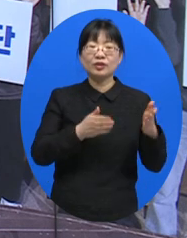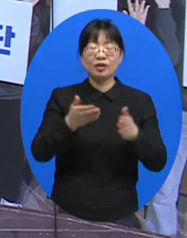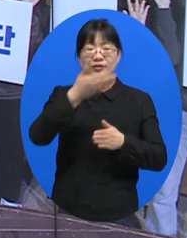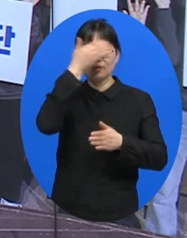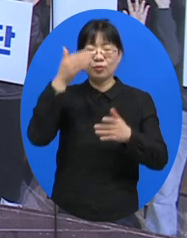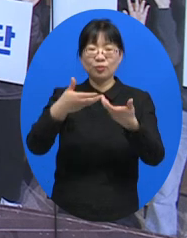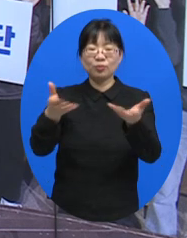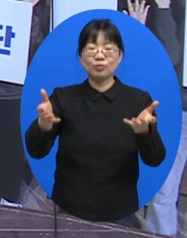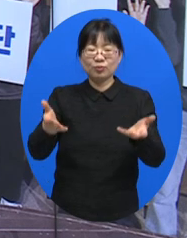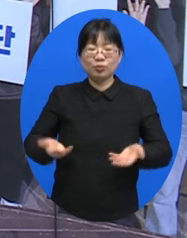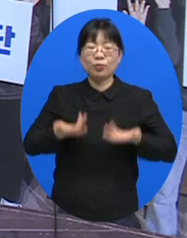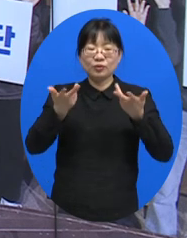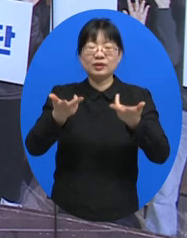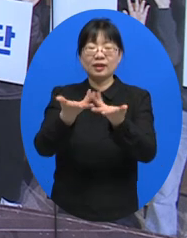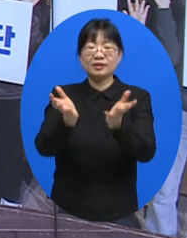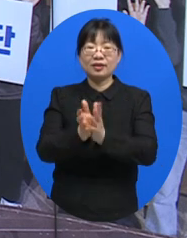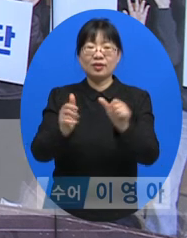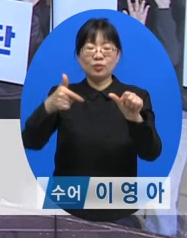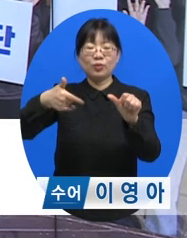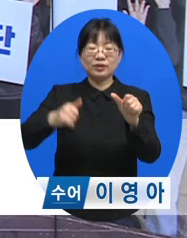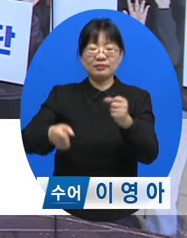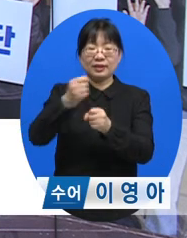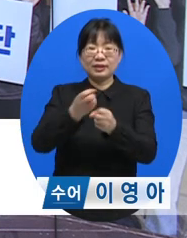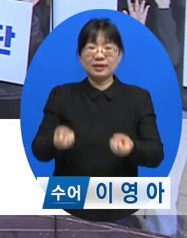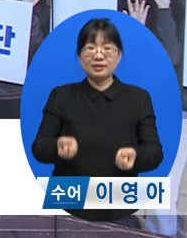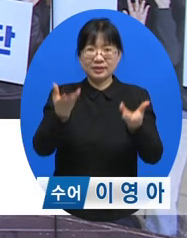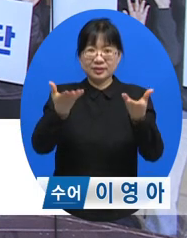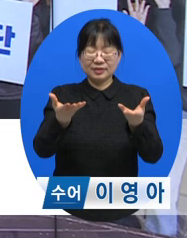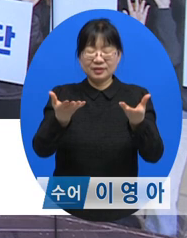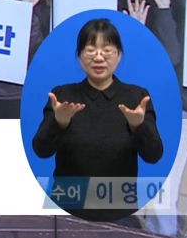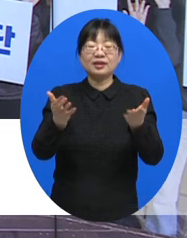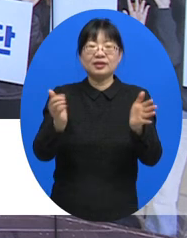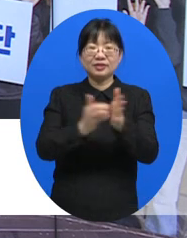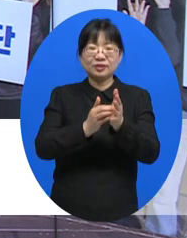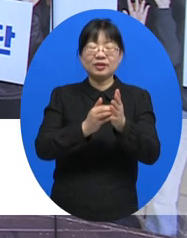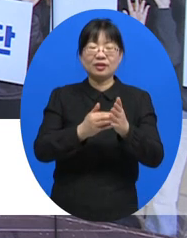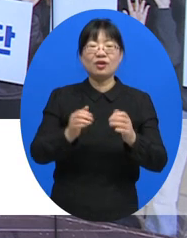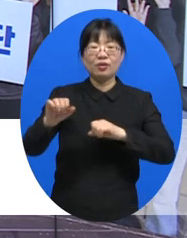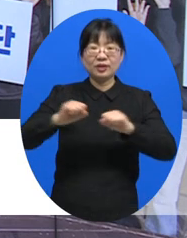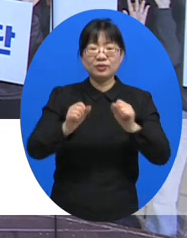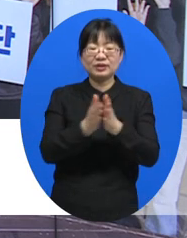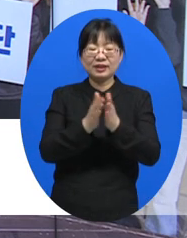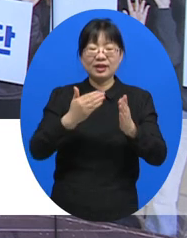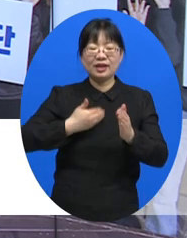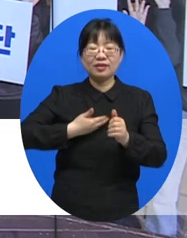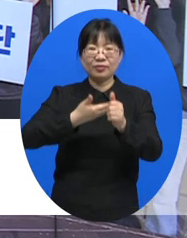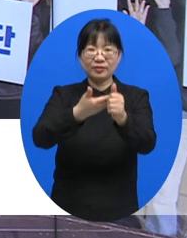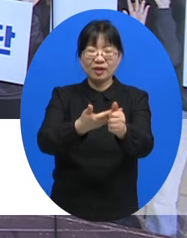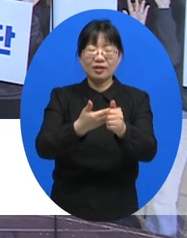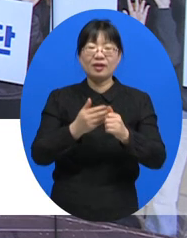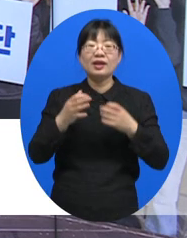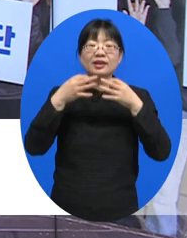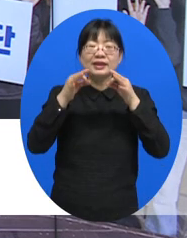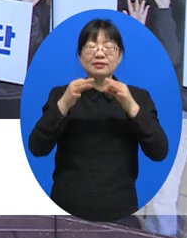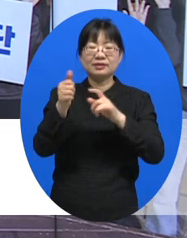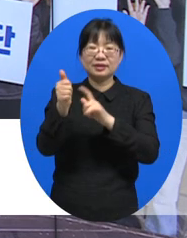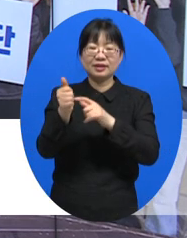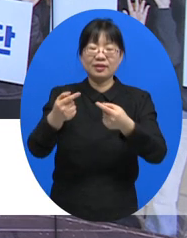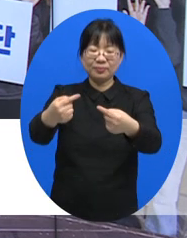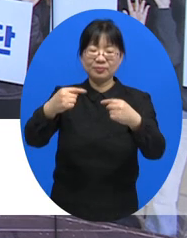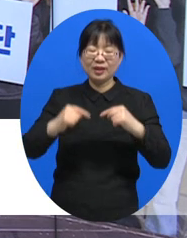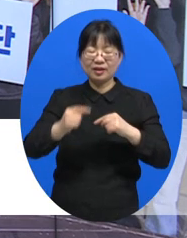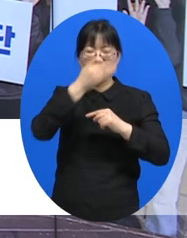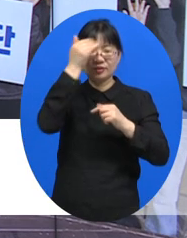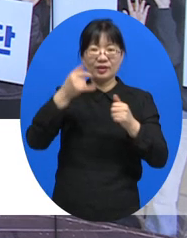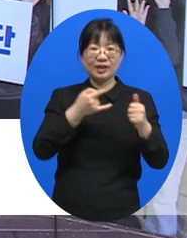경기도 청년봉사단 5기가 발대식을 열고 올해 활동의 시작을 알렸습니다. 김동연 지사도 참석해